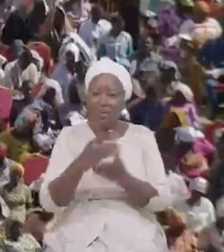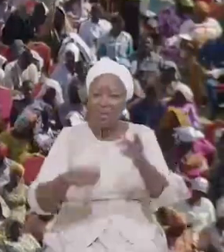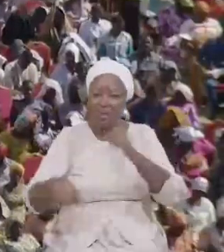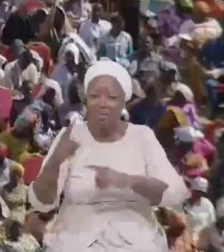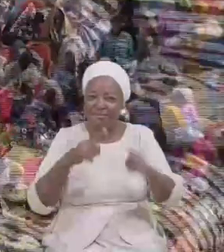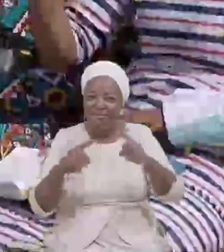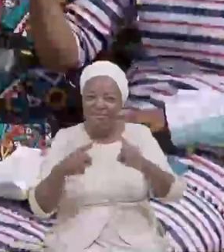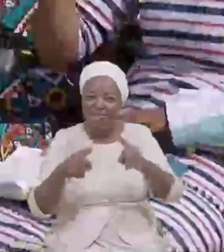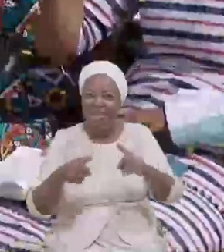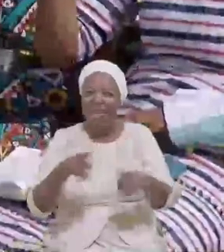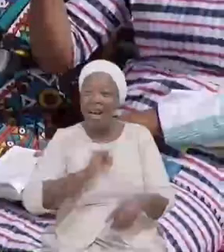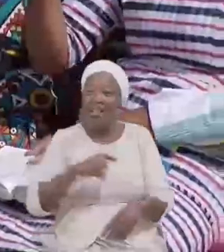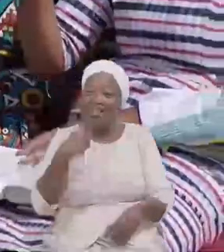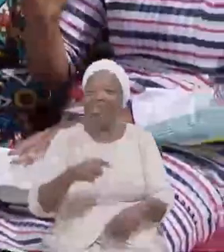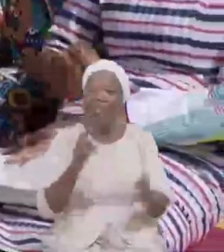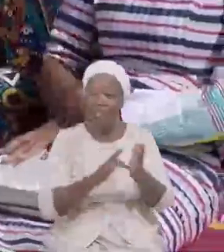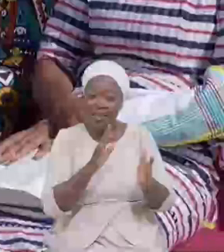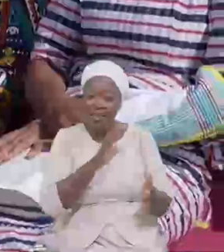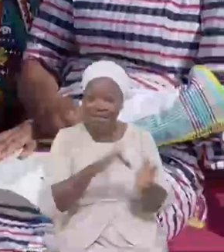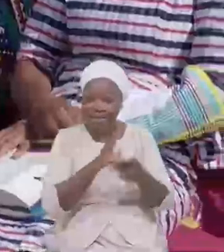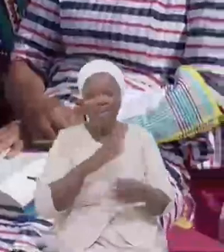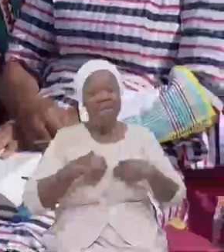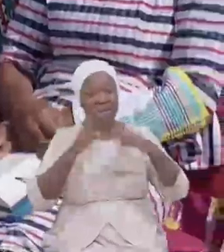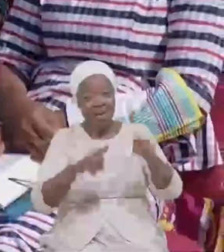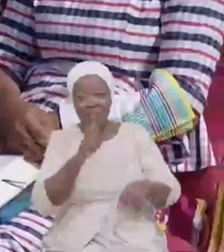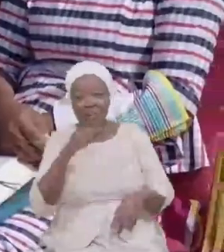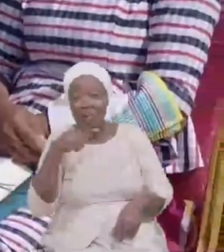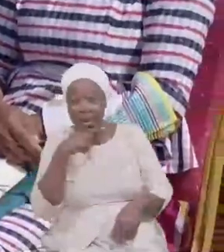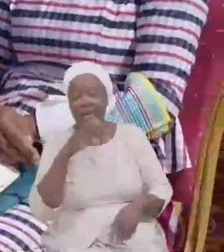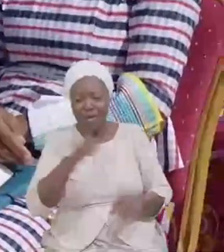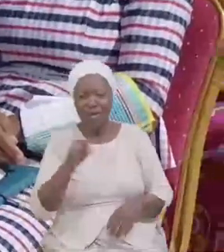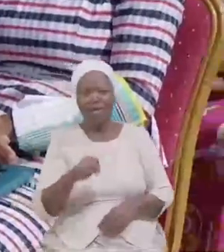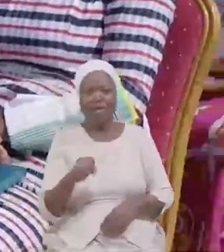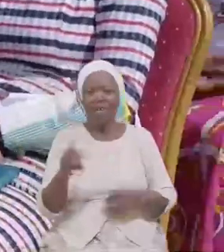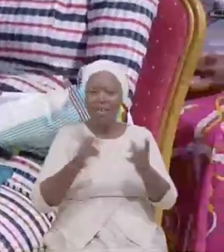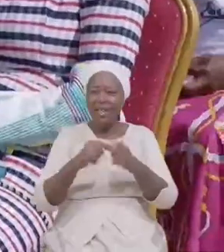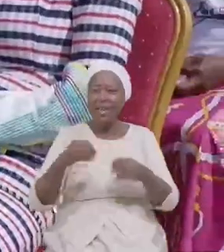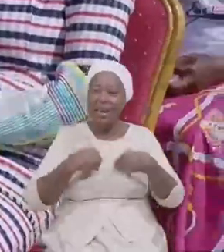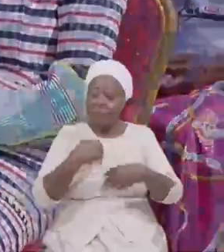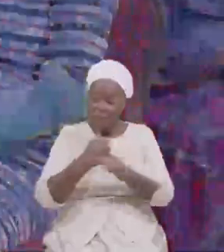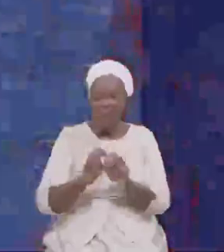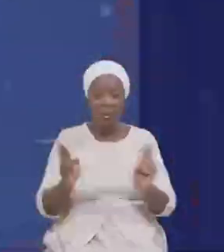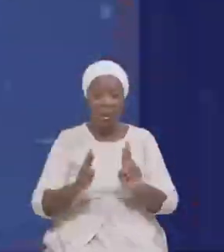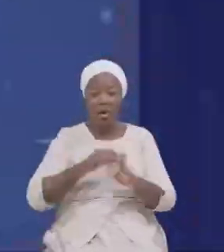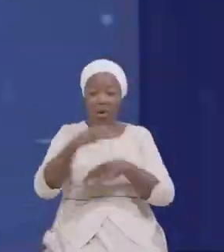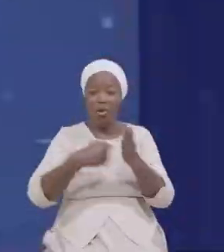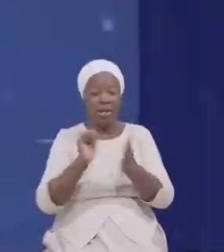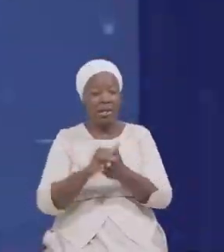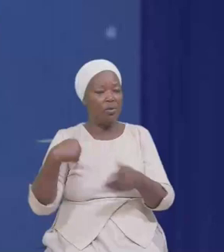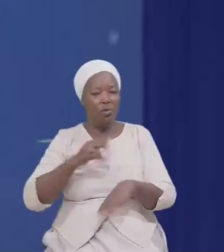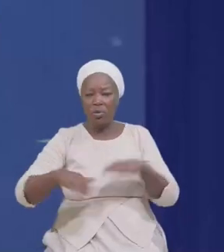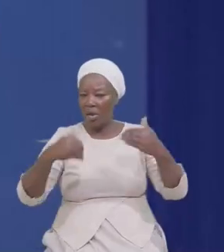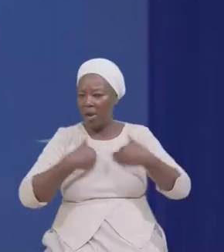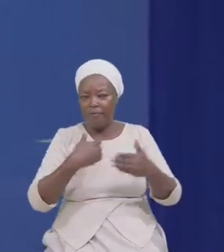venu. Et il a rendu disponible ce que nous n'avions pas avant sa venue. Et il